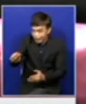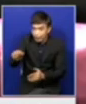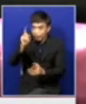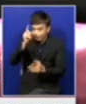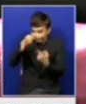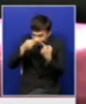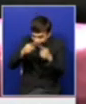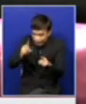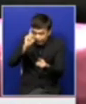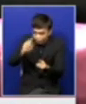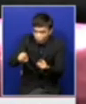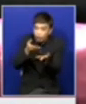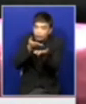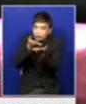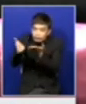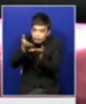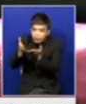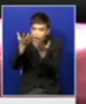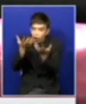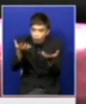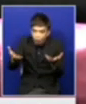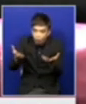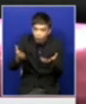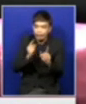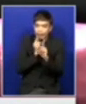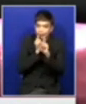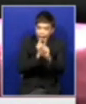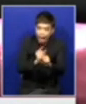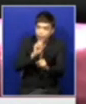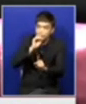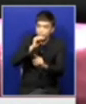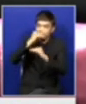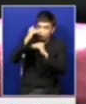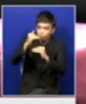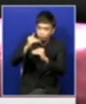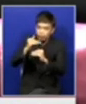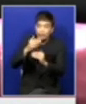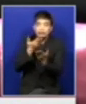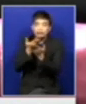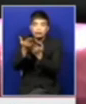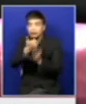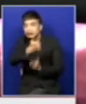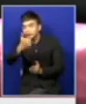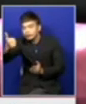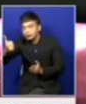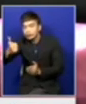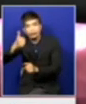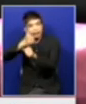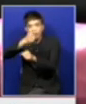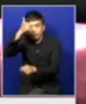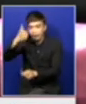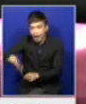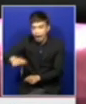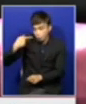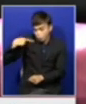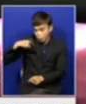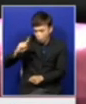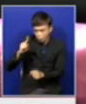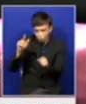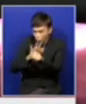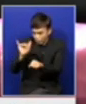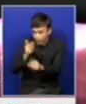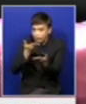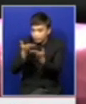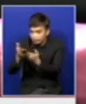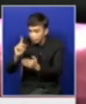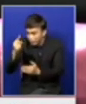ำไปซื้ออย่างอื่นที่จำเป็นไม่ได้ถ้าท่านรัฐมนตรีจะลุกตอบว่าไม่มีถ้ามีให้มารายงานอย่างเช่นข่าวการเรียกรับ